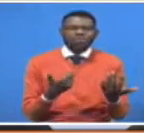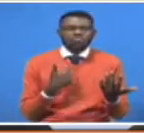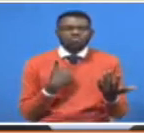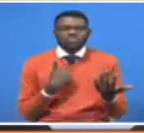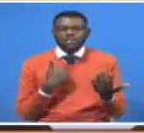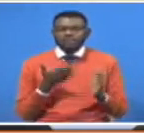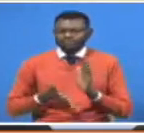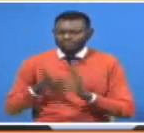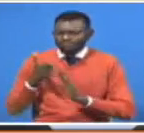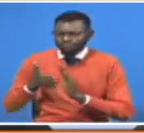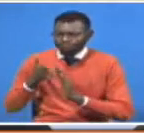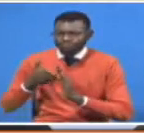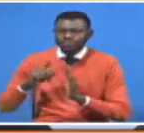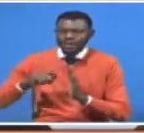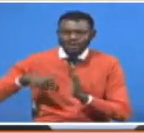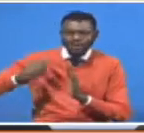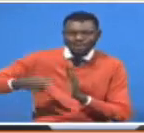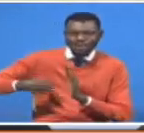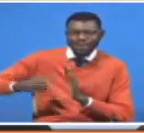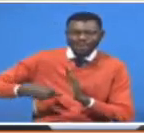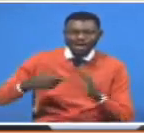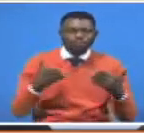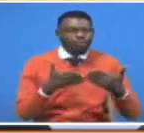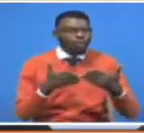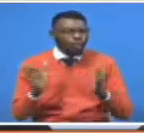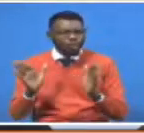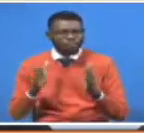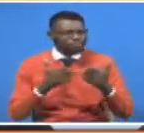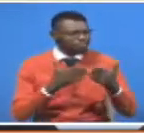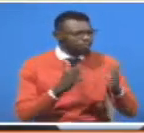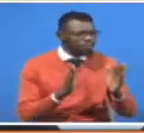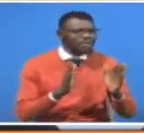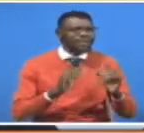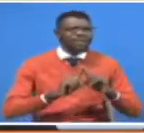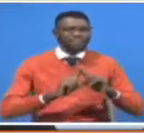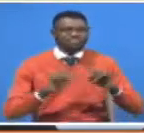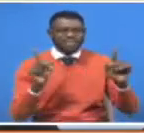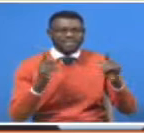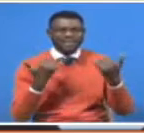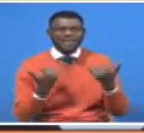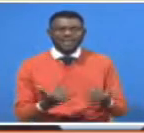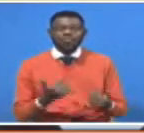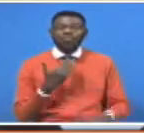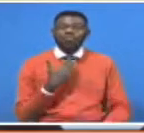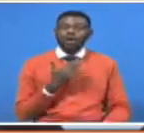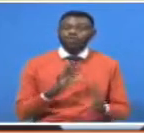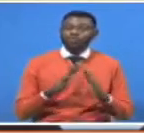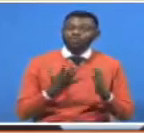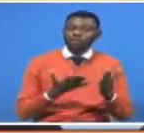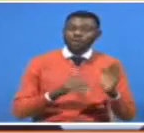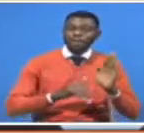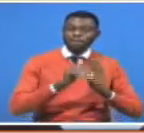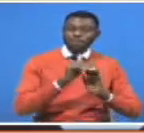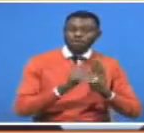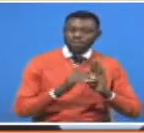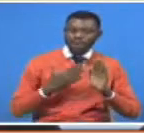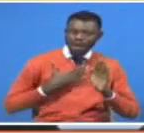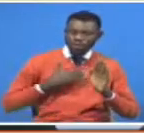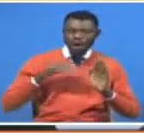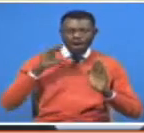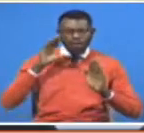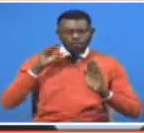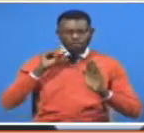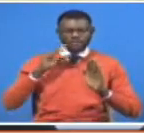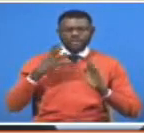kuwa viwanda vimefunguliwa, hamna hamna tutawaeka katika programu yetu ya Mombasa Yang.